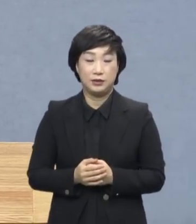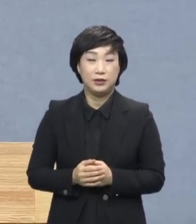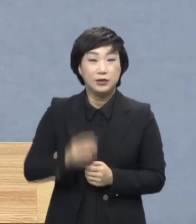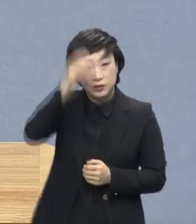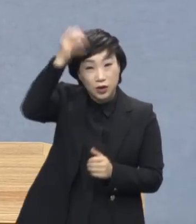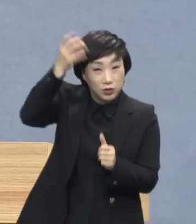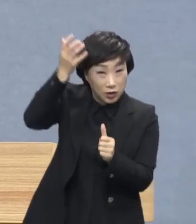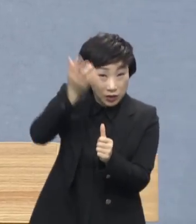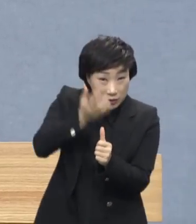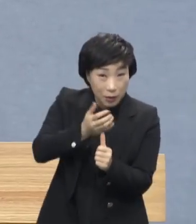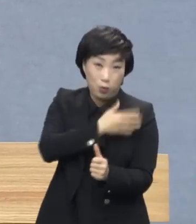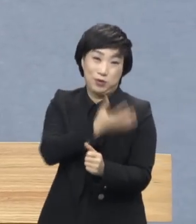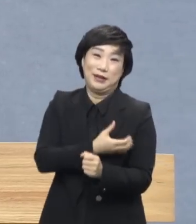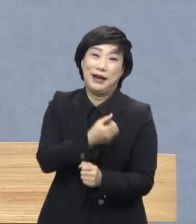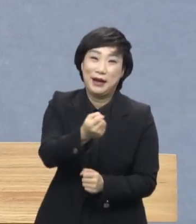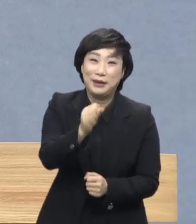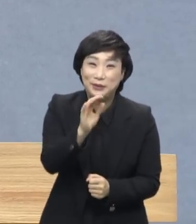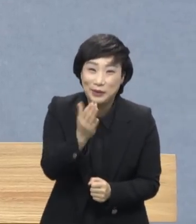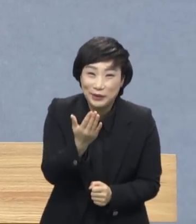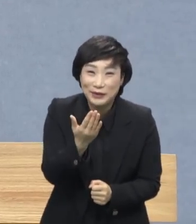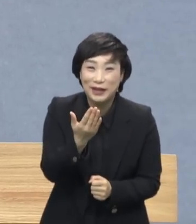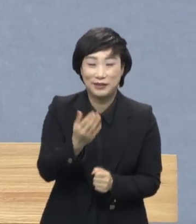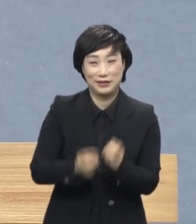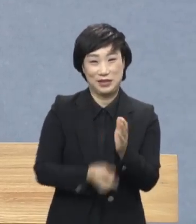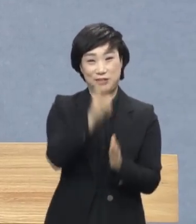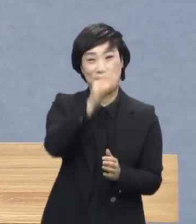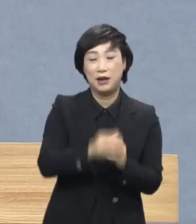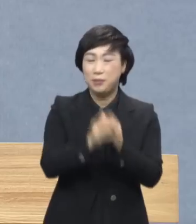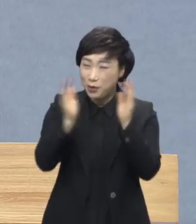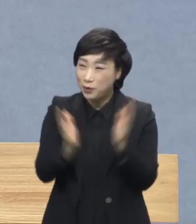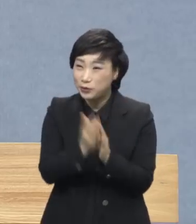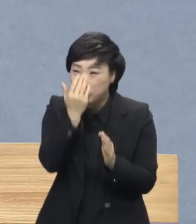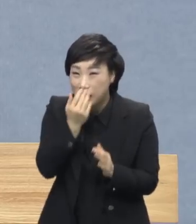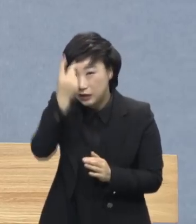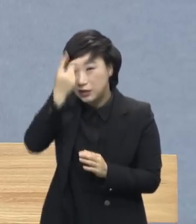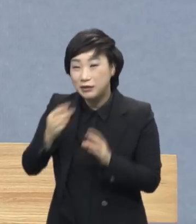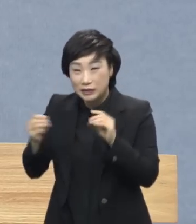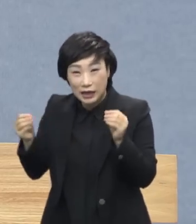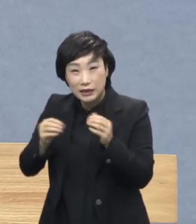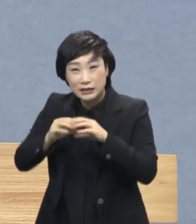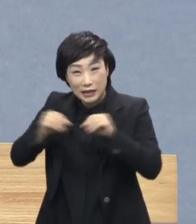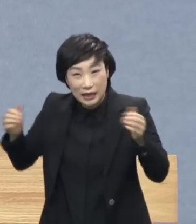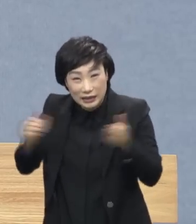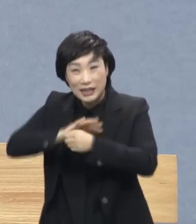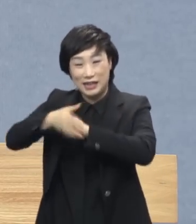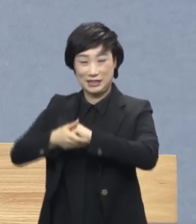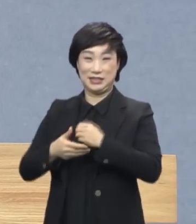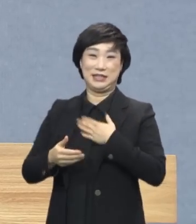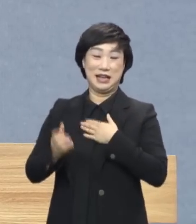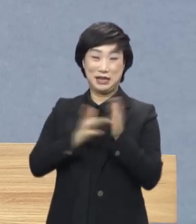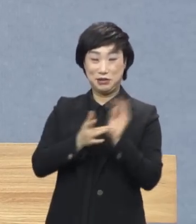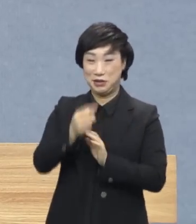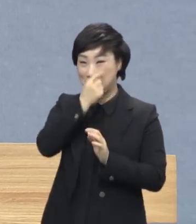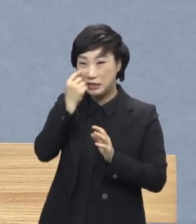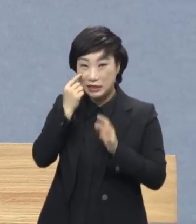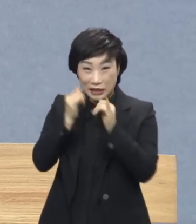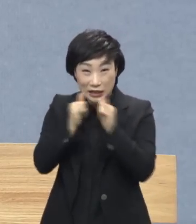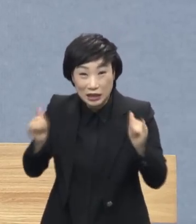성령이 임하시면 권능을 받고 예루살렘과 온 유대와 사마리아 땅끝까지 내 증인이 되리라고